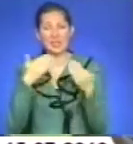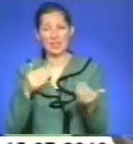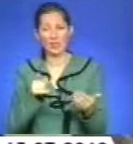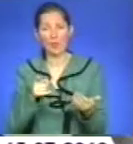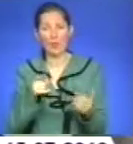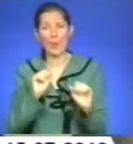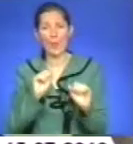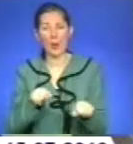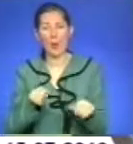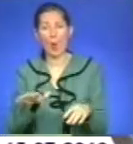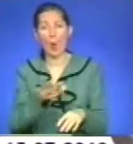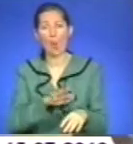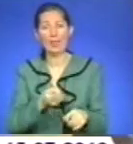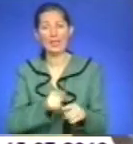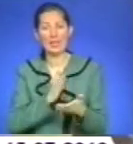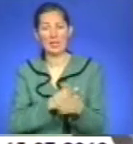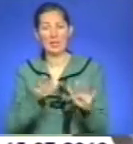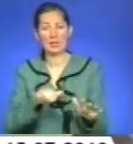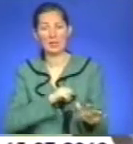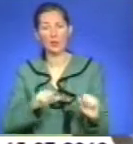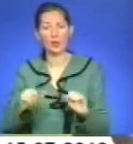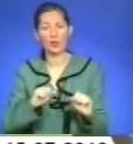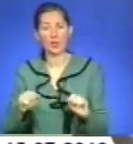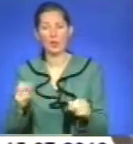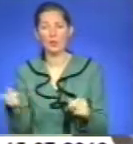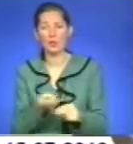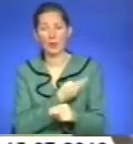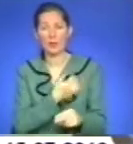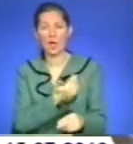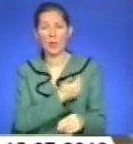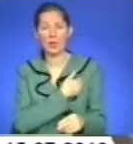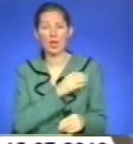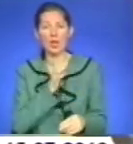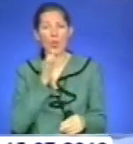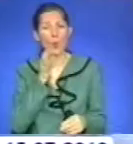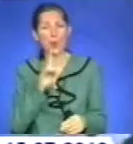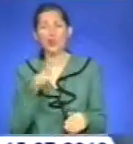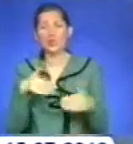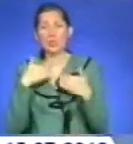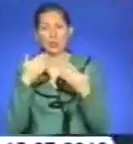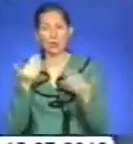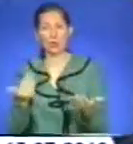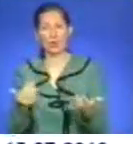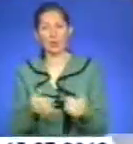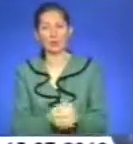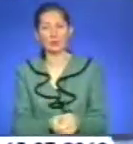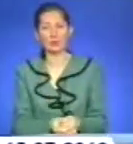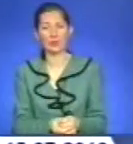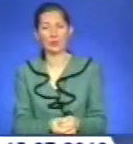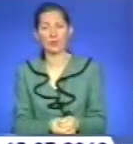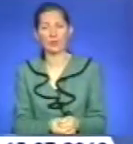тому правовому полі, яке сьогодні є місцеве самоврядування, воно позбавлене бажання будь-що ініціювати.